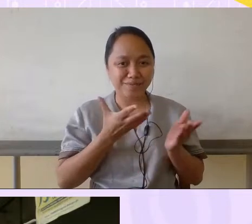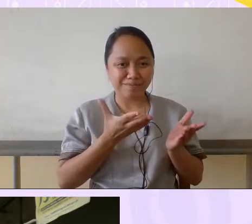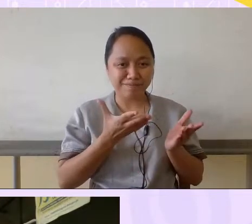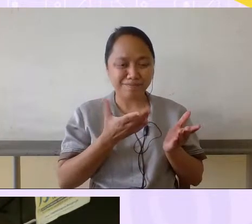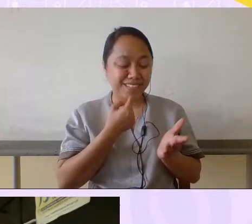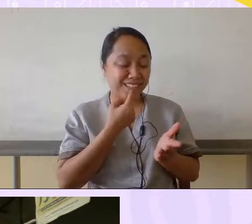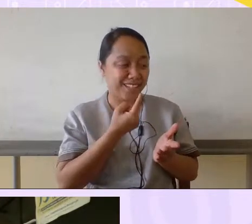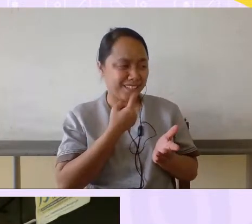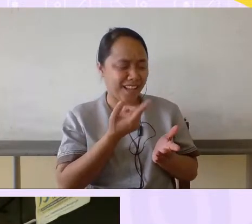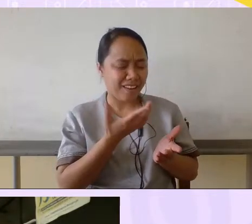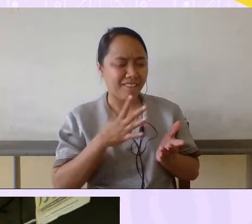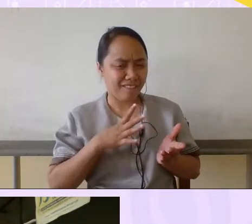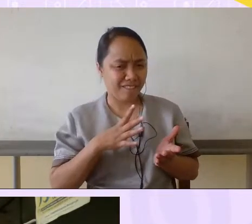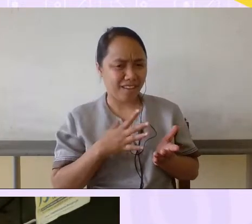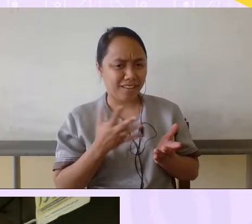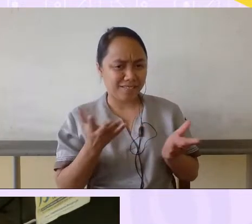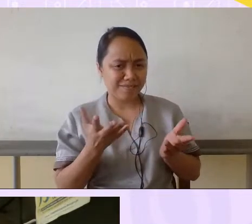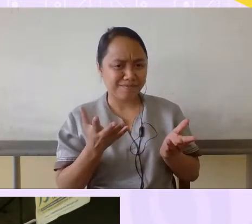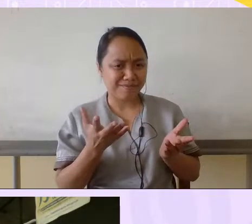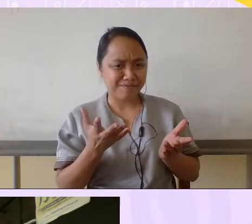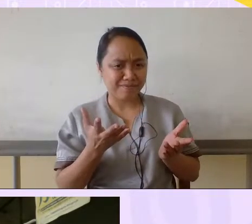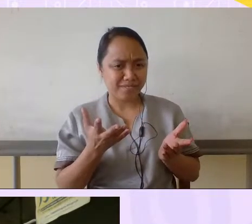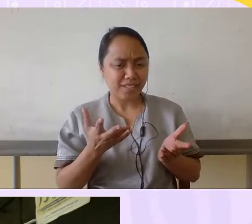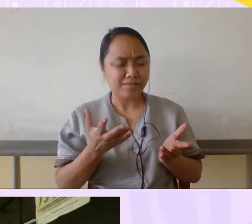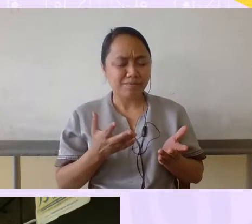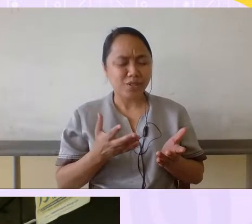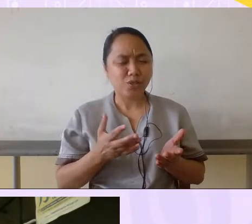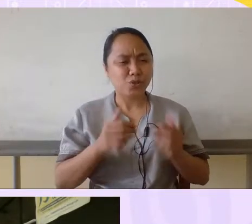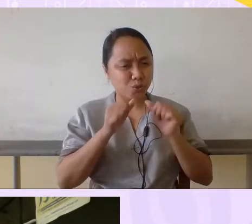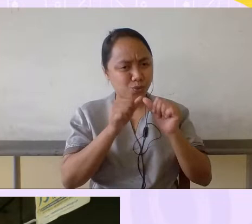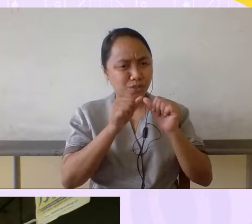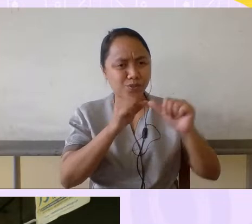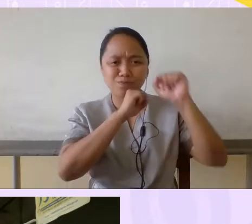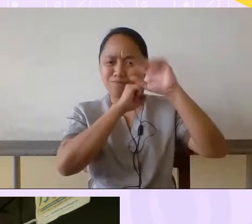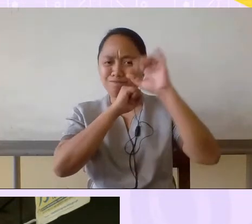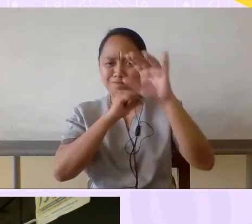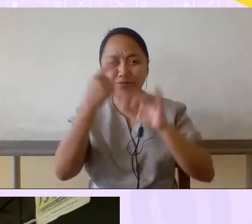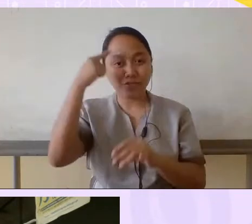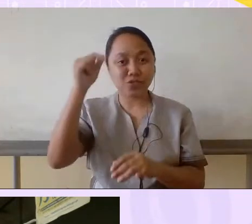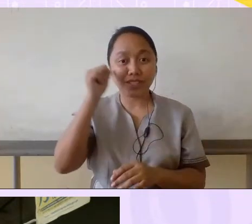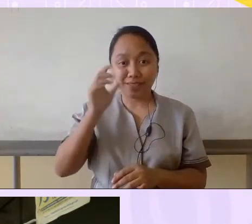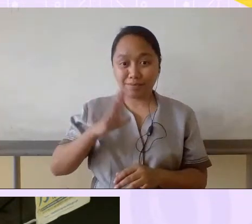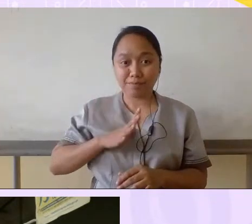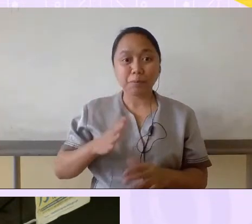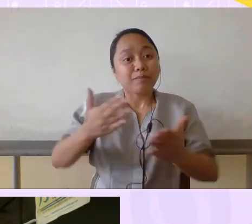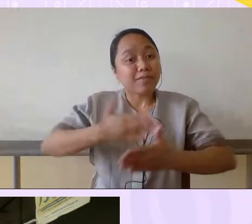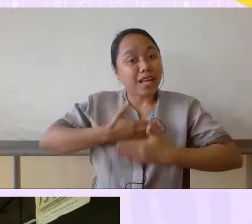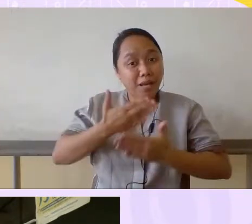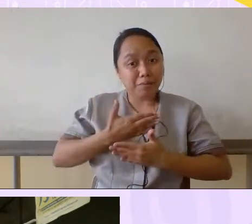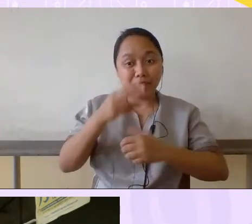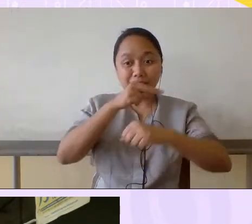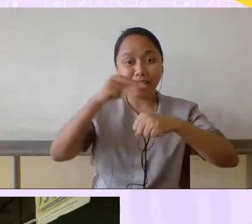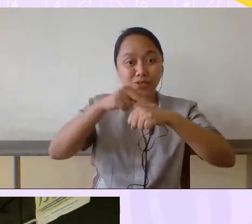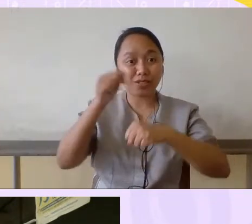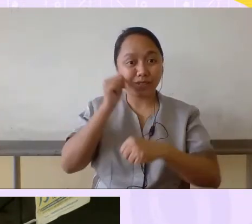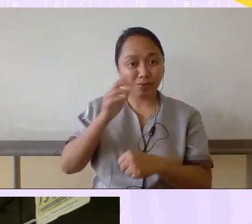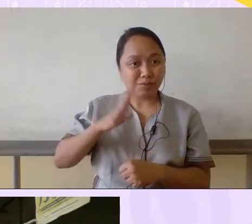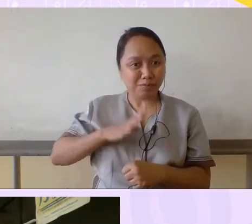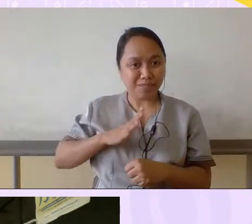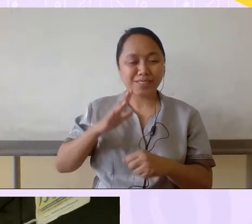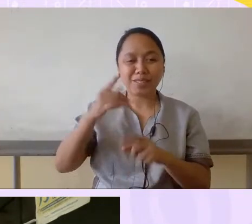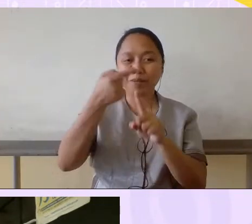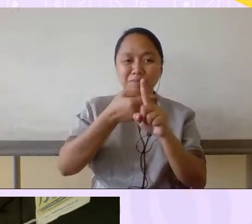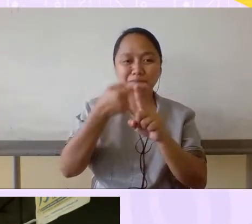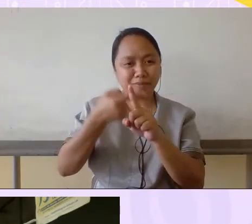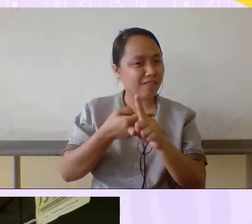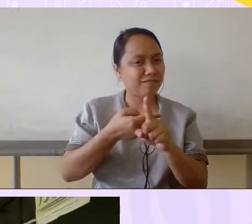tayo sa month ng kababaihan. Yes, po. Happy National Women's Month po sa mga taga-DOLE and sa everyone po